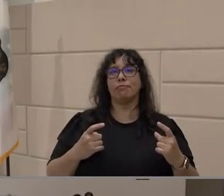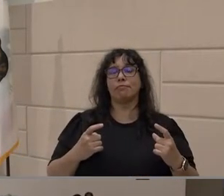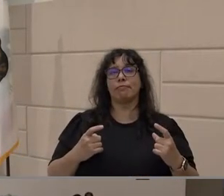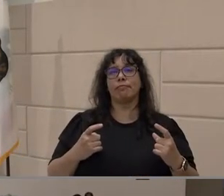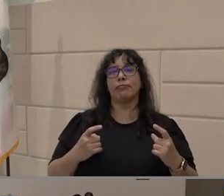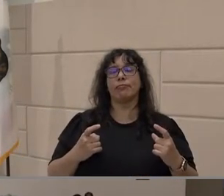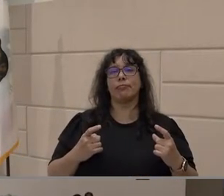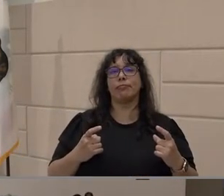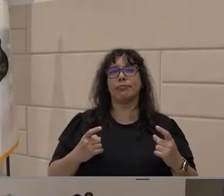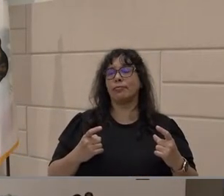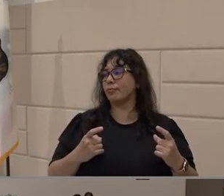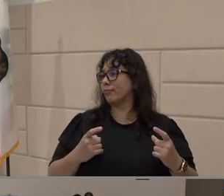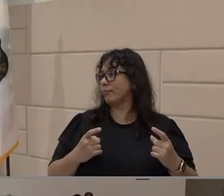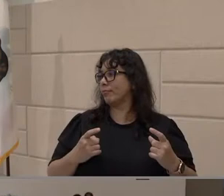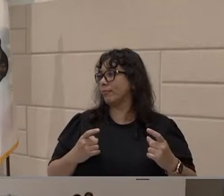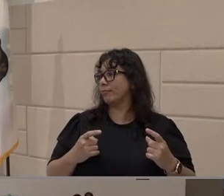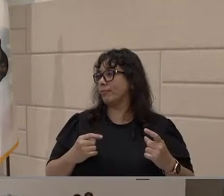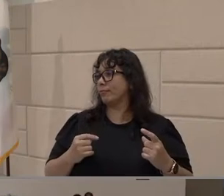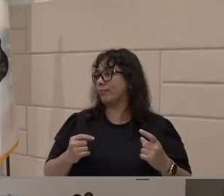តាមមានសំណួរទេ